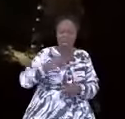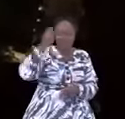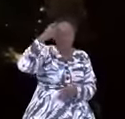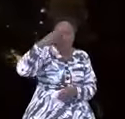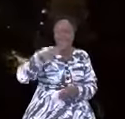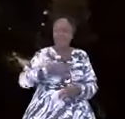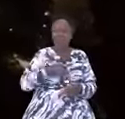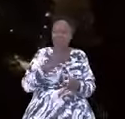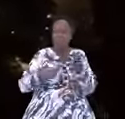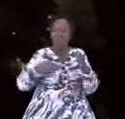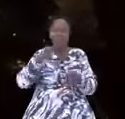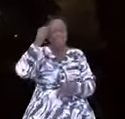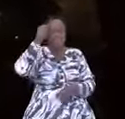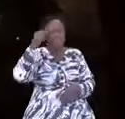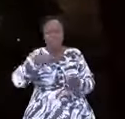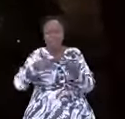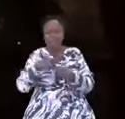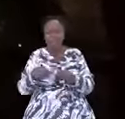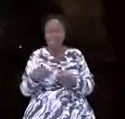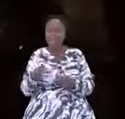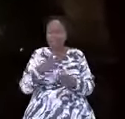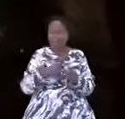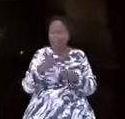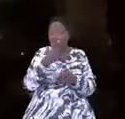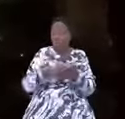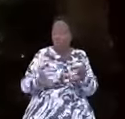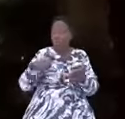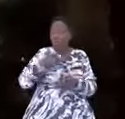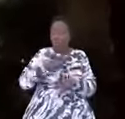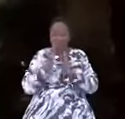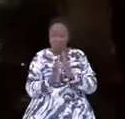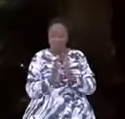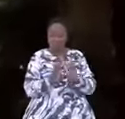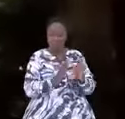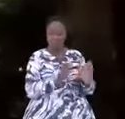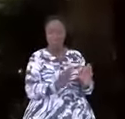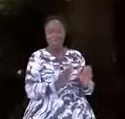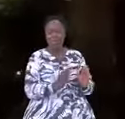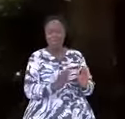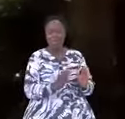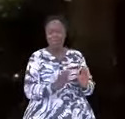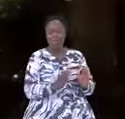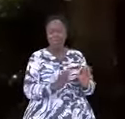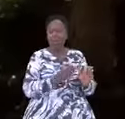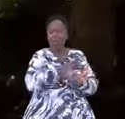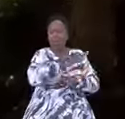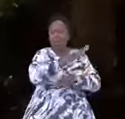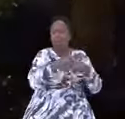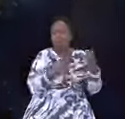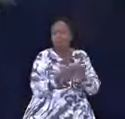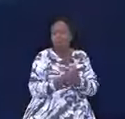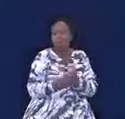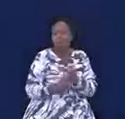ce que nous planifions et se sont attirés les problèmes